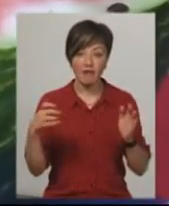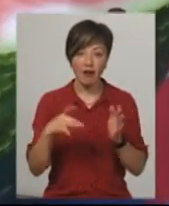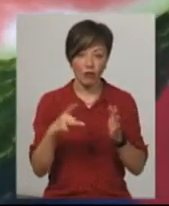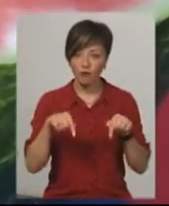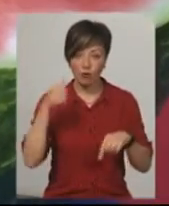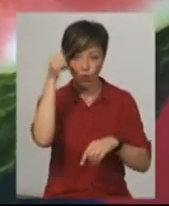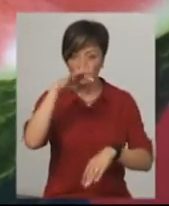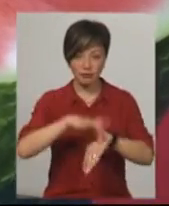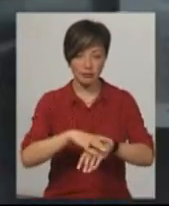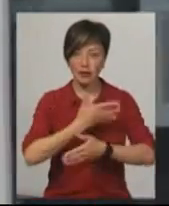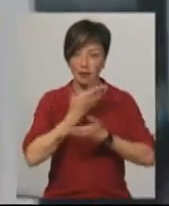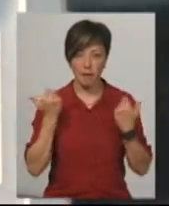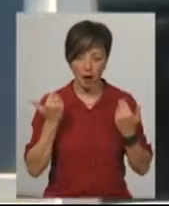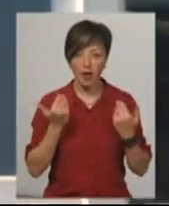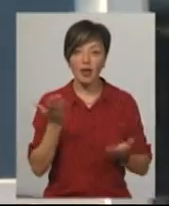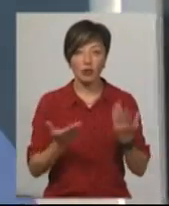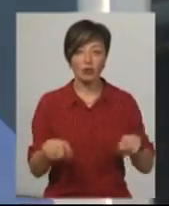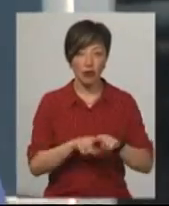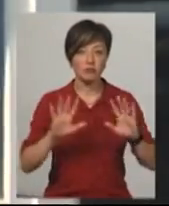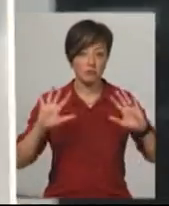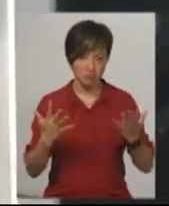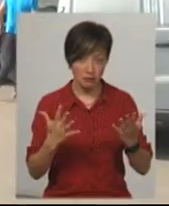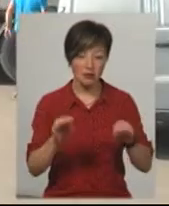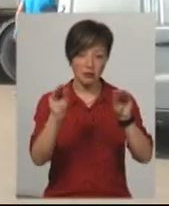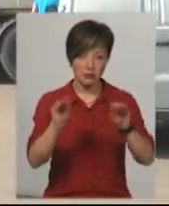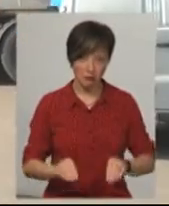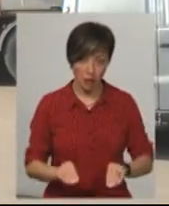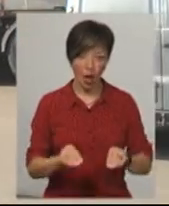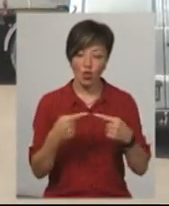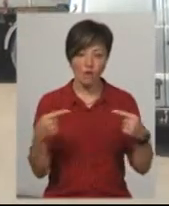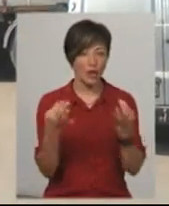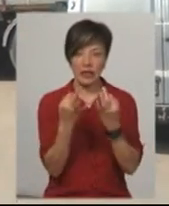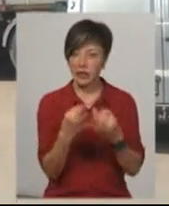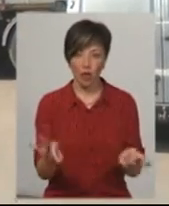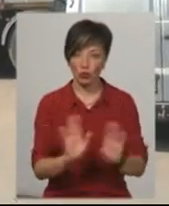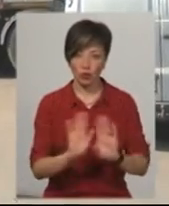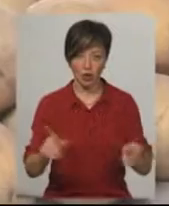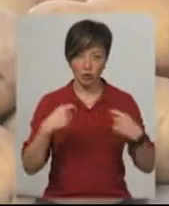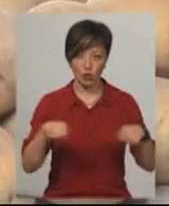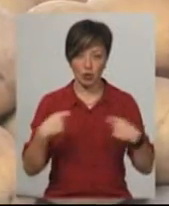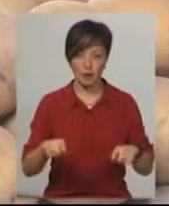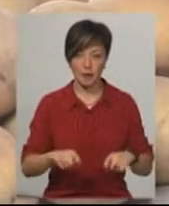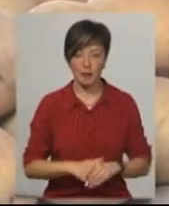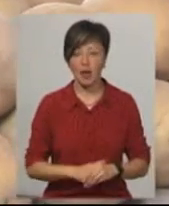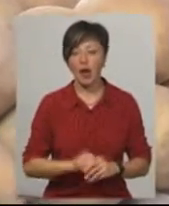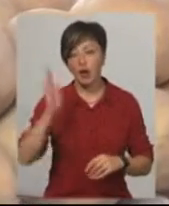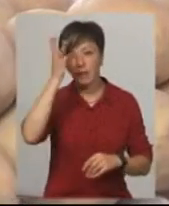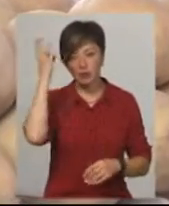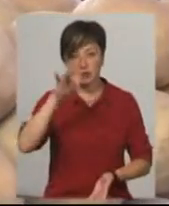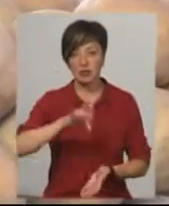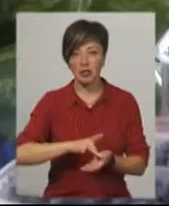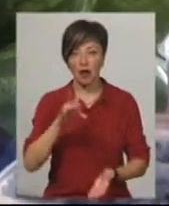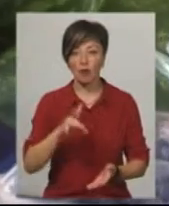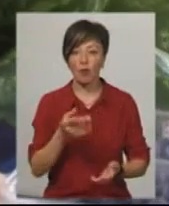році не фіксували, додає чоловік. Якщо таке трапиться, складається акт і товар не допускається до реалізації. На Хмельницькому